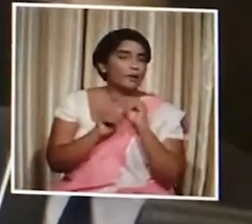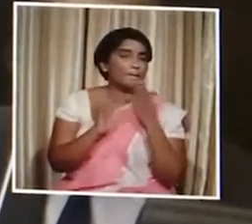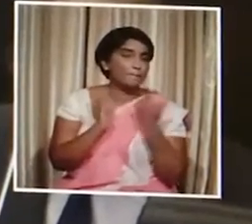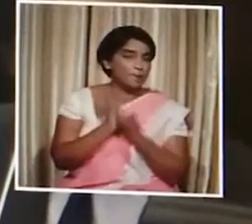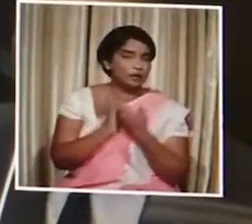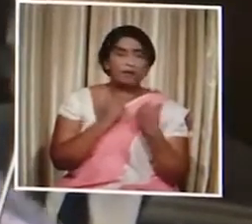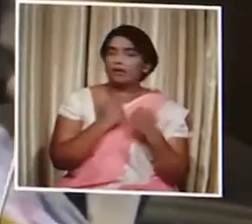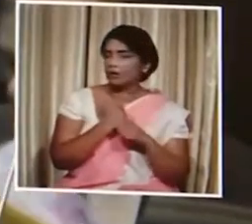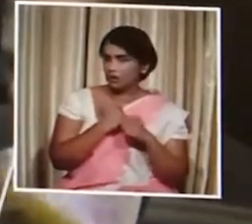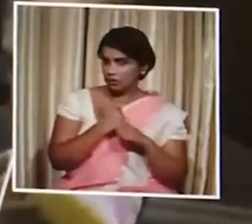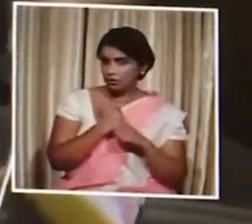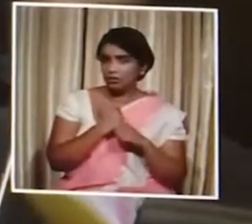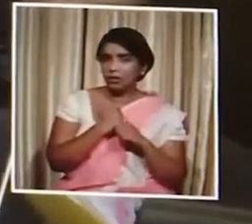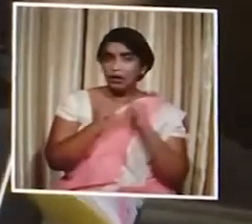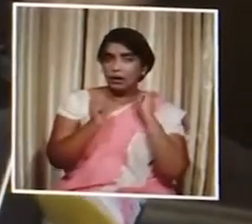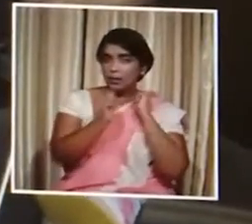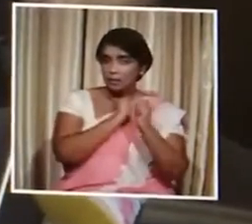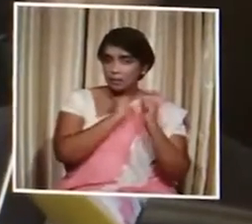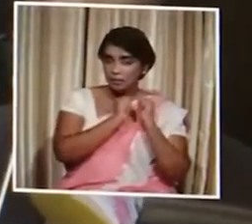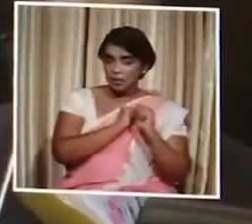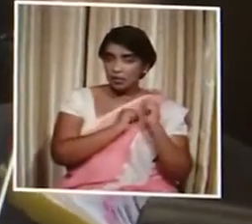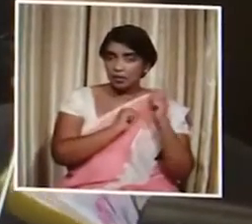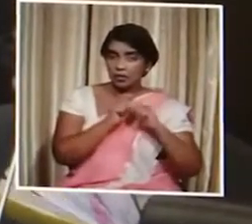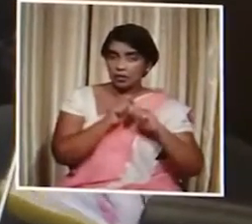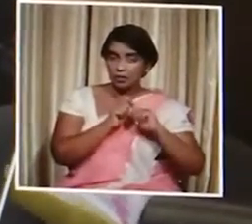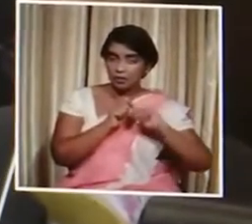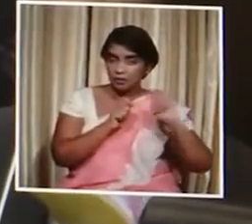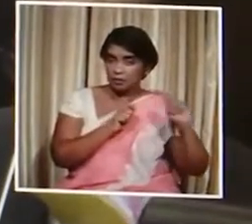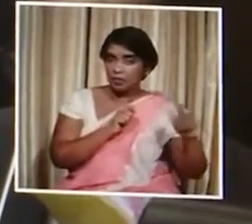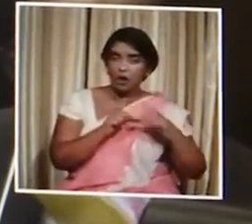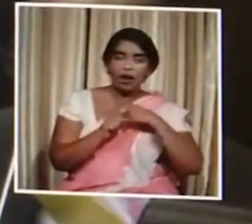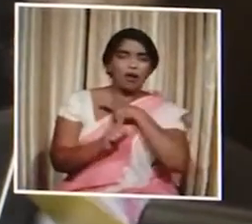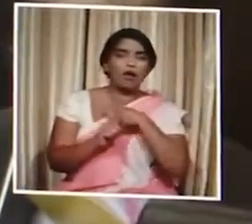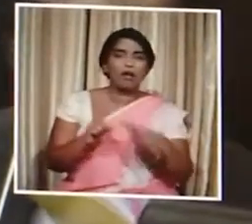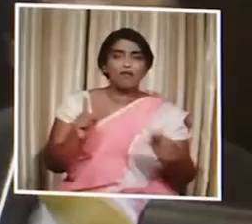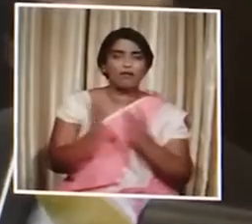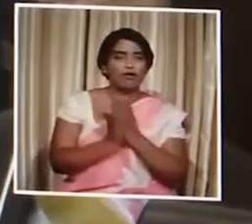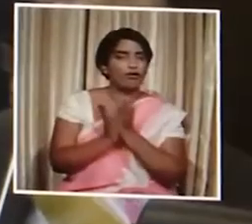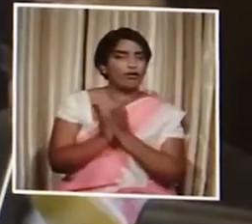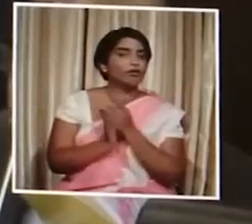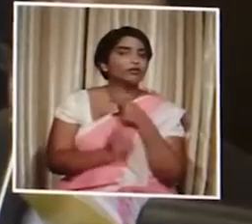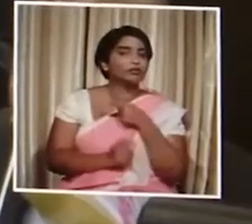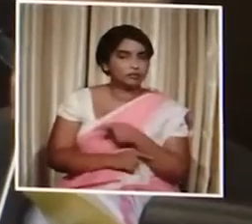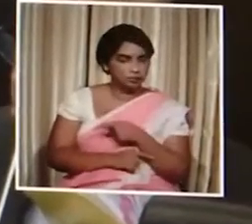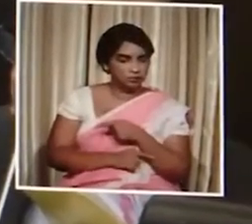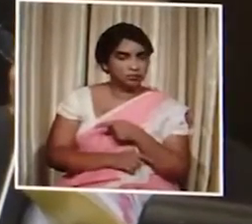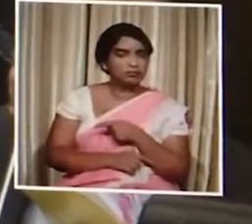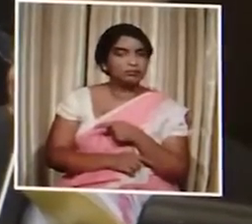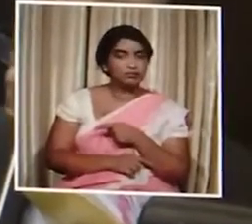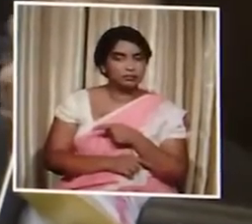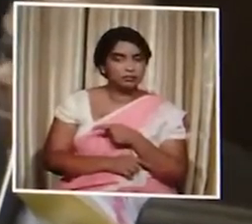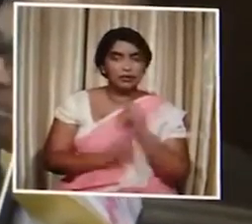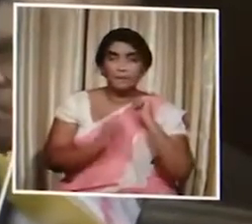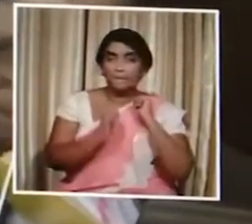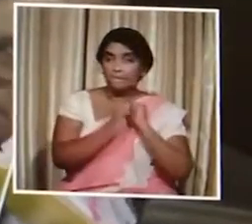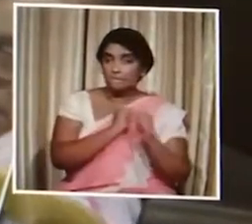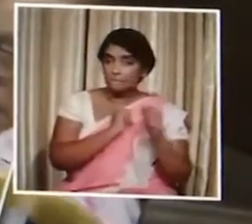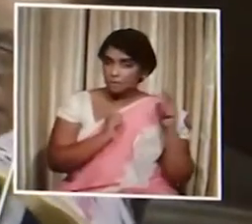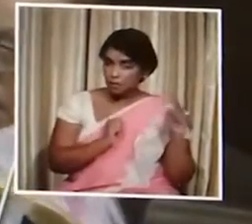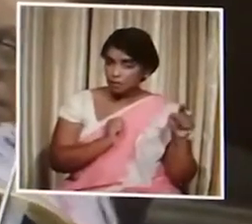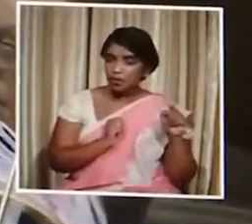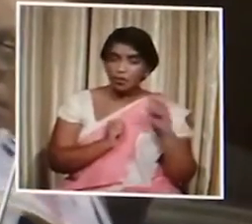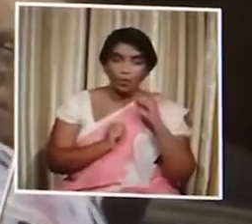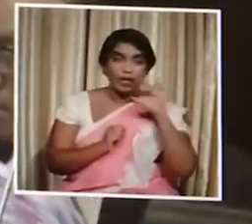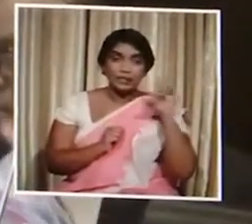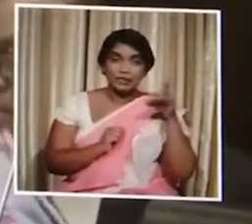හදාගත්තොත් බස්රත මගින් අය කරන ගාස්තුෙන් හරි අඩක් දුම්රියේ ගාස්තුව කියලා. එතකොට බස්රතේකින්